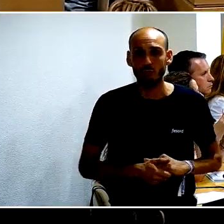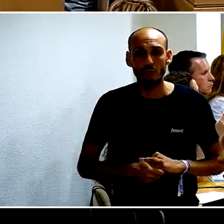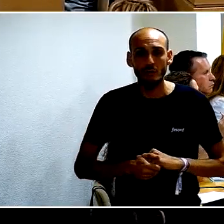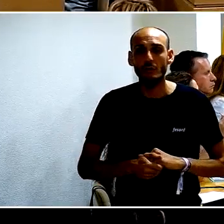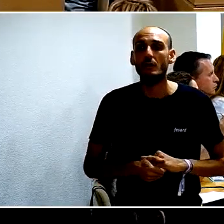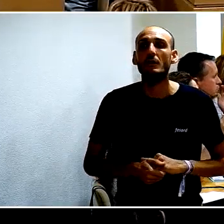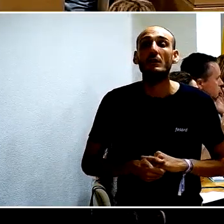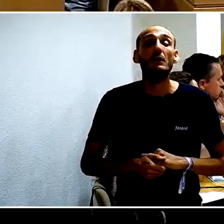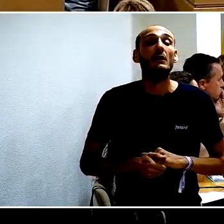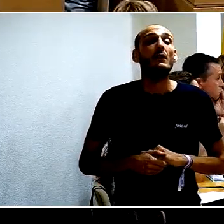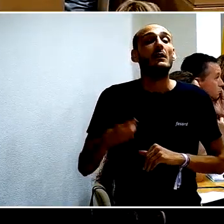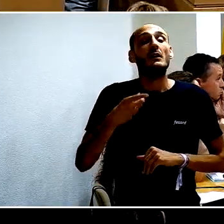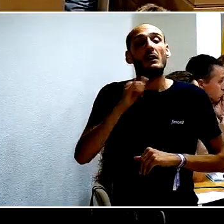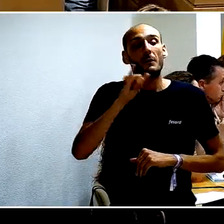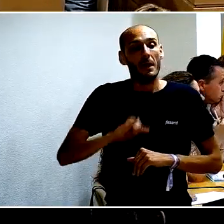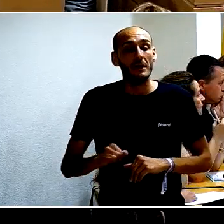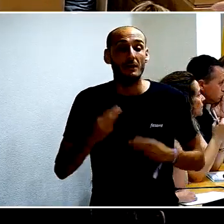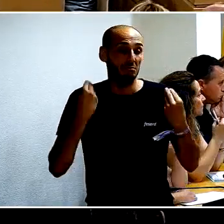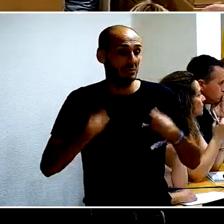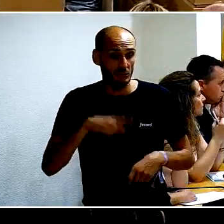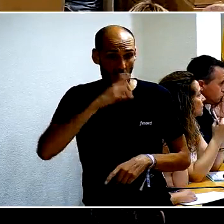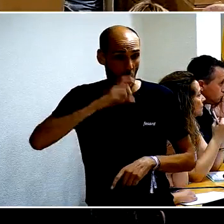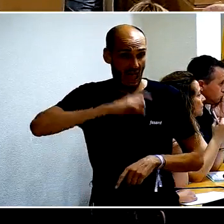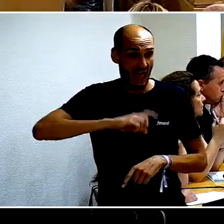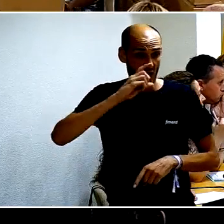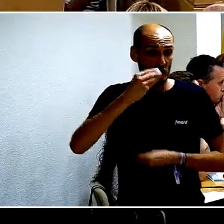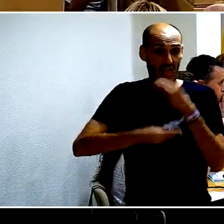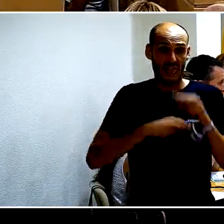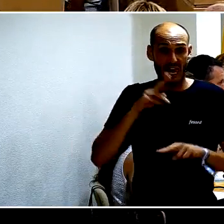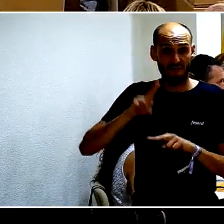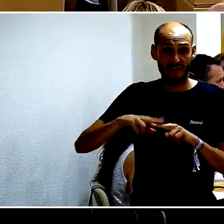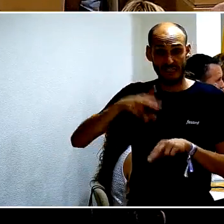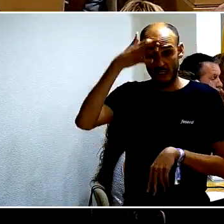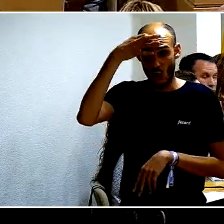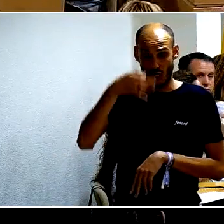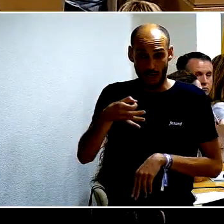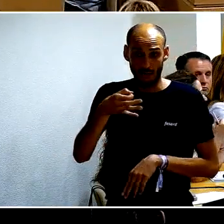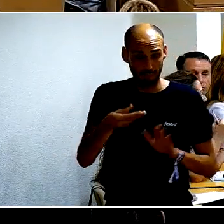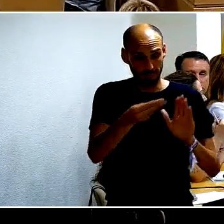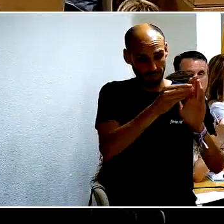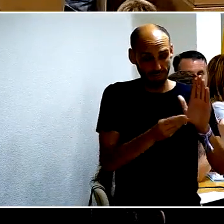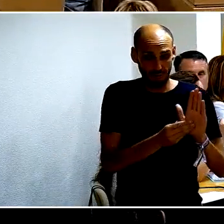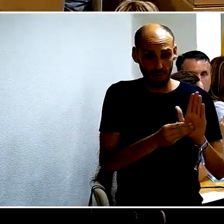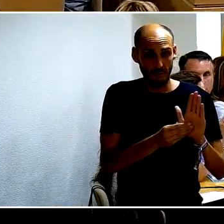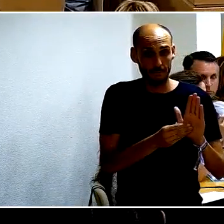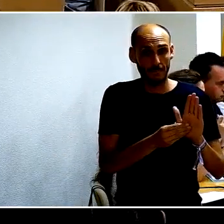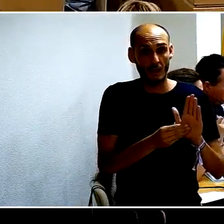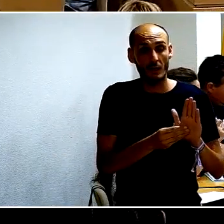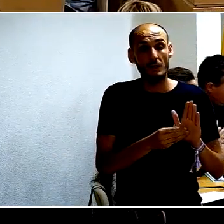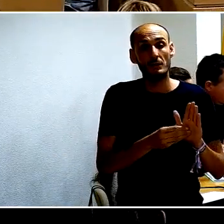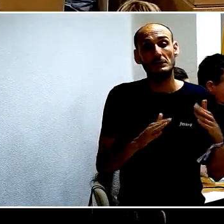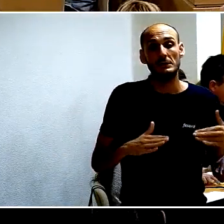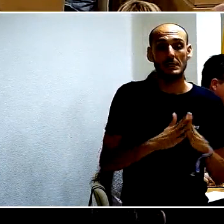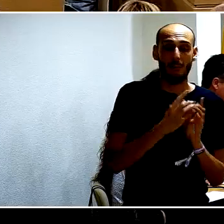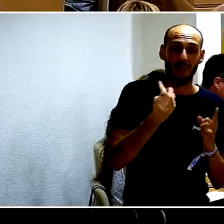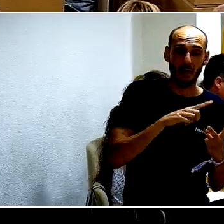Beatriz Jiménez. Doncs bé, com tots els anys, establir les dues festes locals i com habitualment passa, les dues festes seran Sant Vicent i Sant